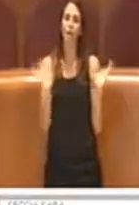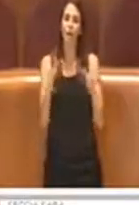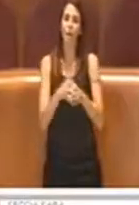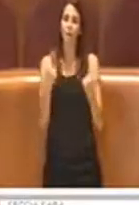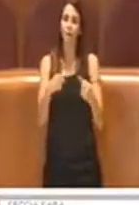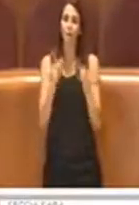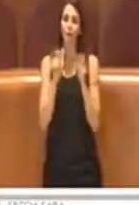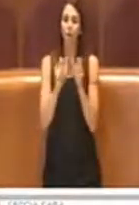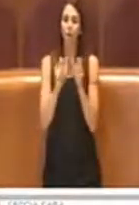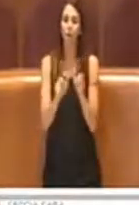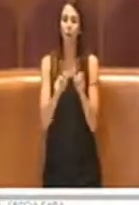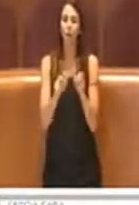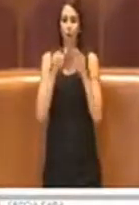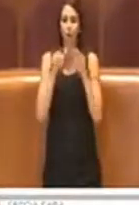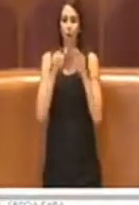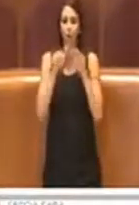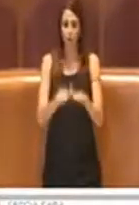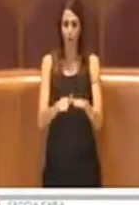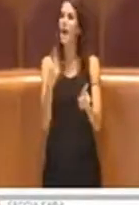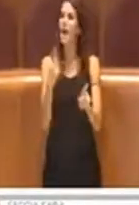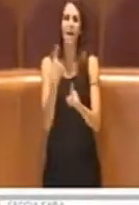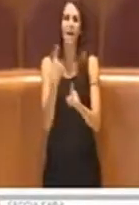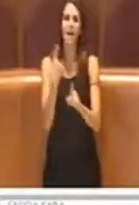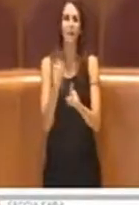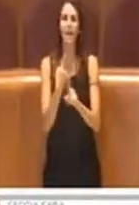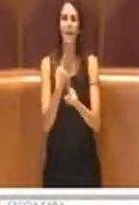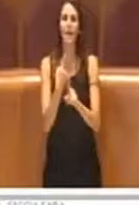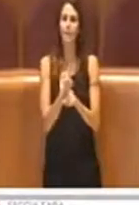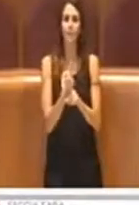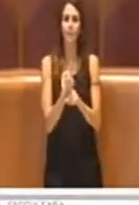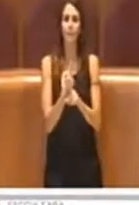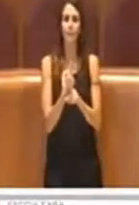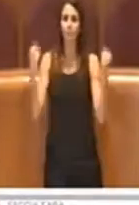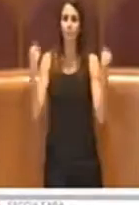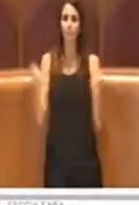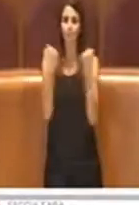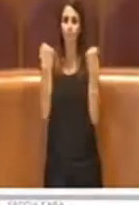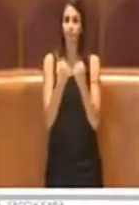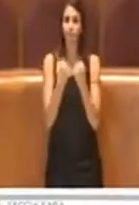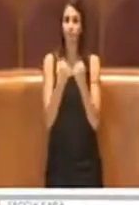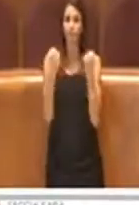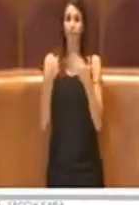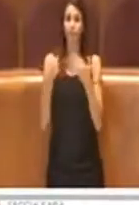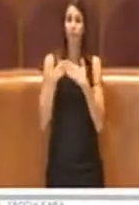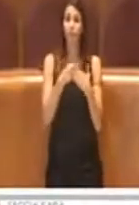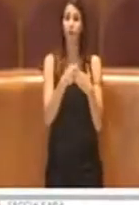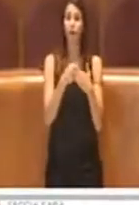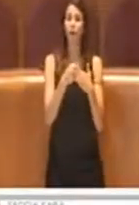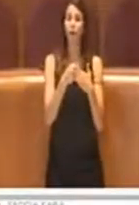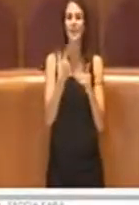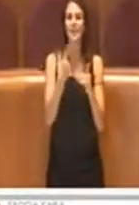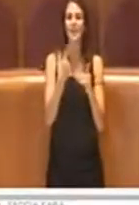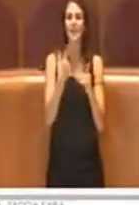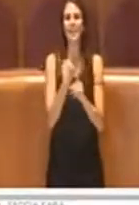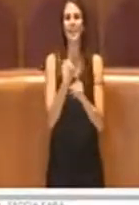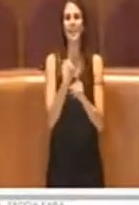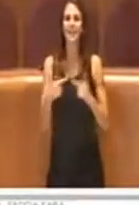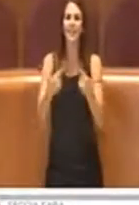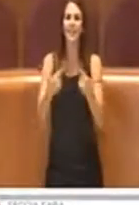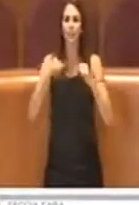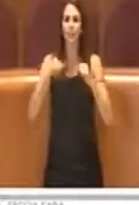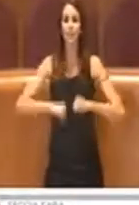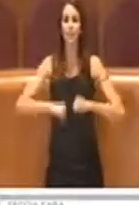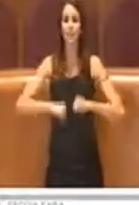rispettati e trattate con chiarezza questo tipo di attività e perché sia data possibilità alle